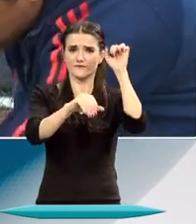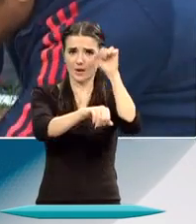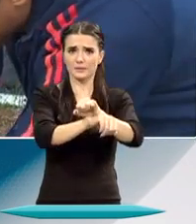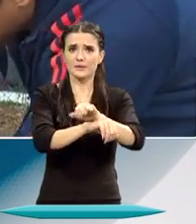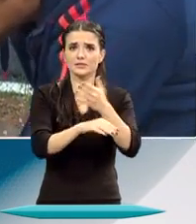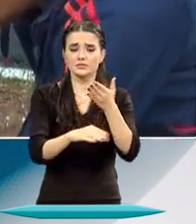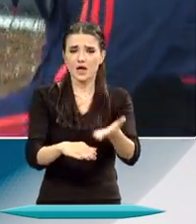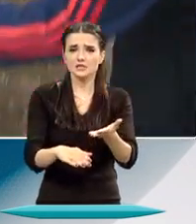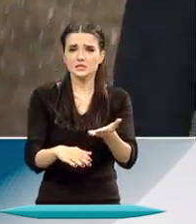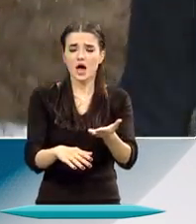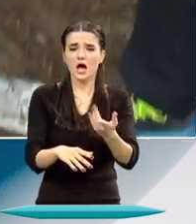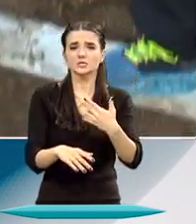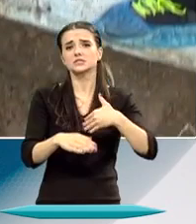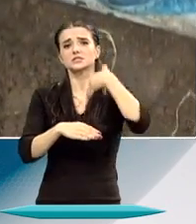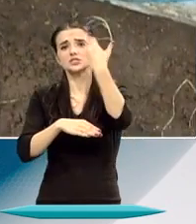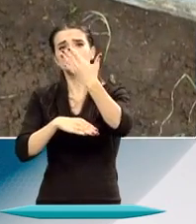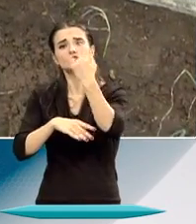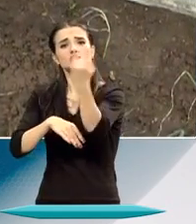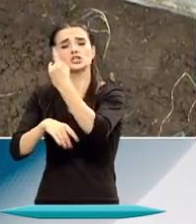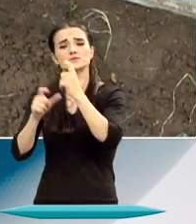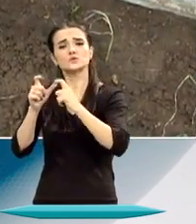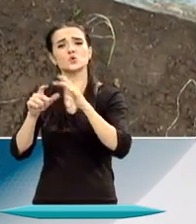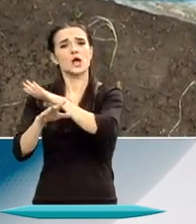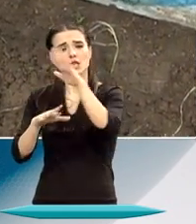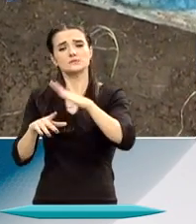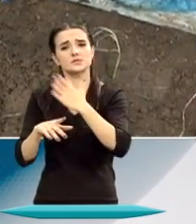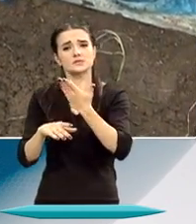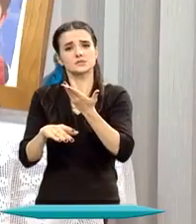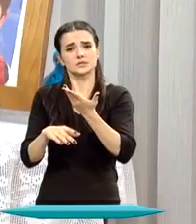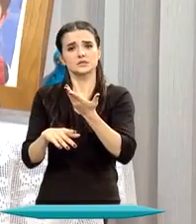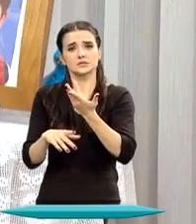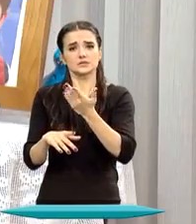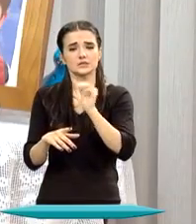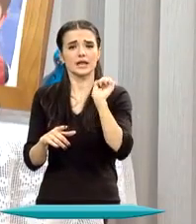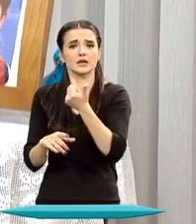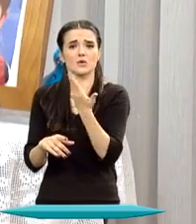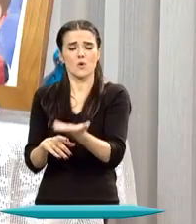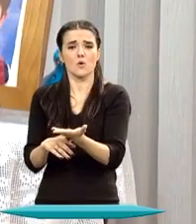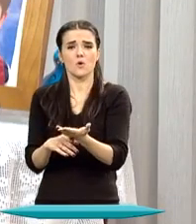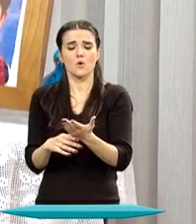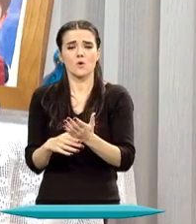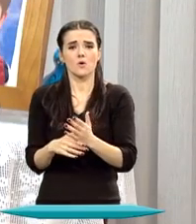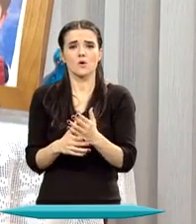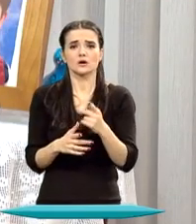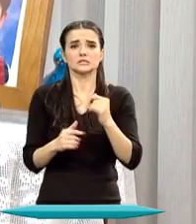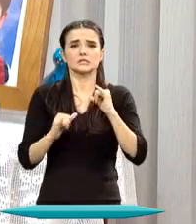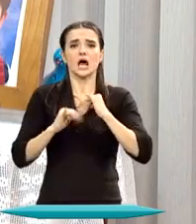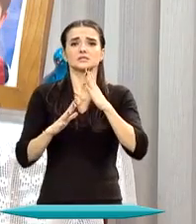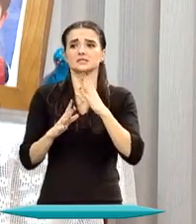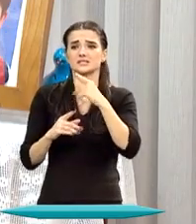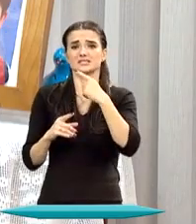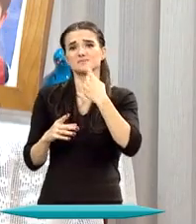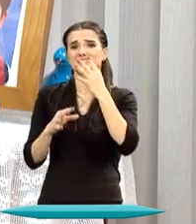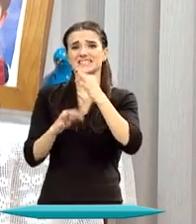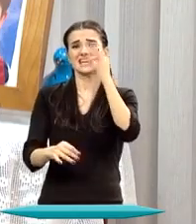kapamaktansa dışarıda gezip sosyalleşememeyse bunu dışarılarda gezip çözeceğiz diye düşündük. Ne bileyim rahatsız olacak